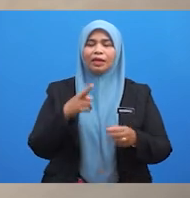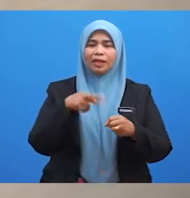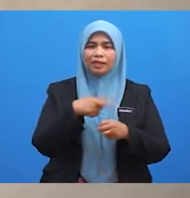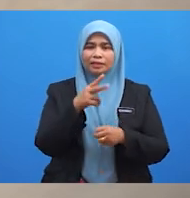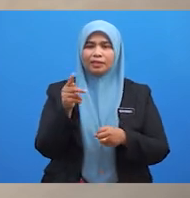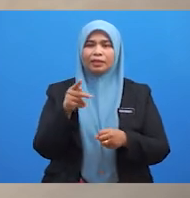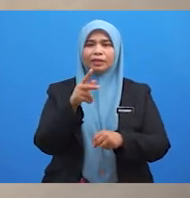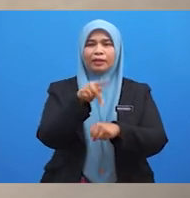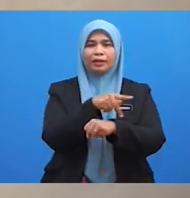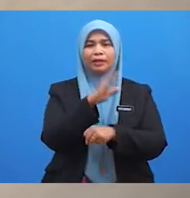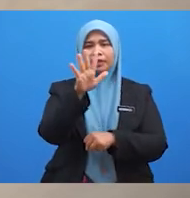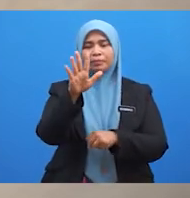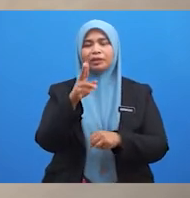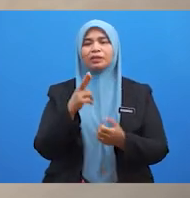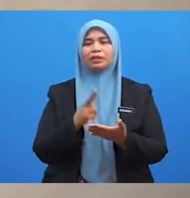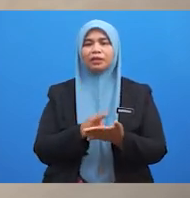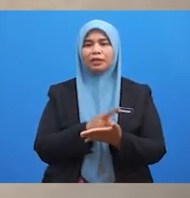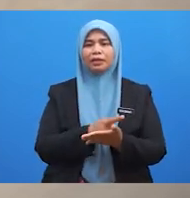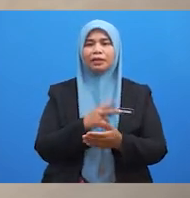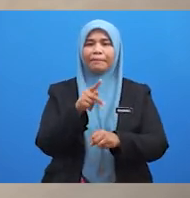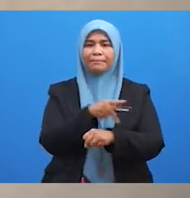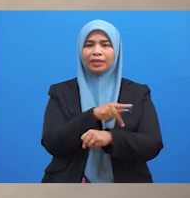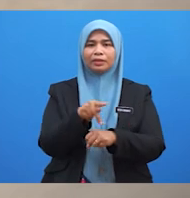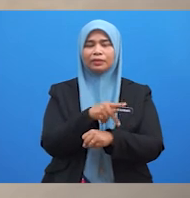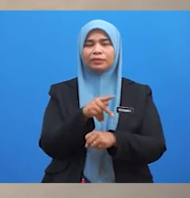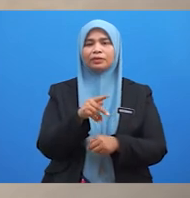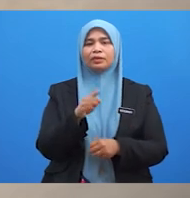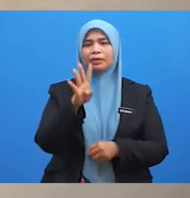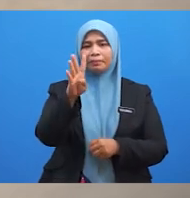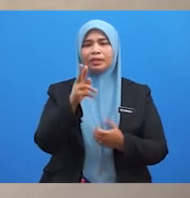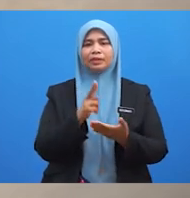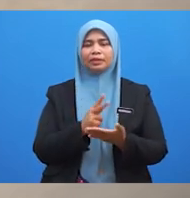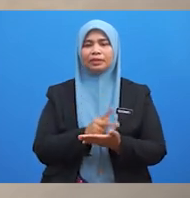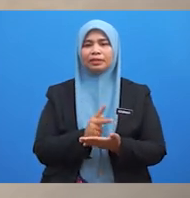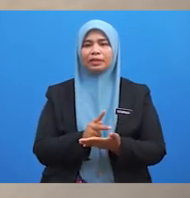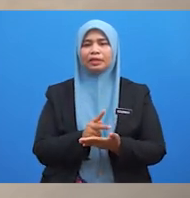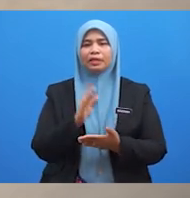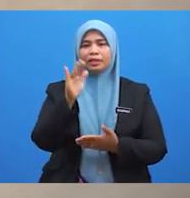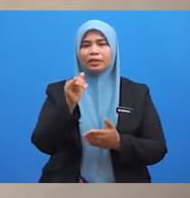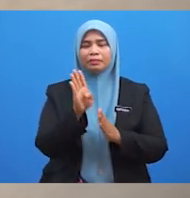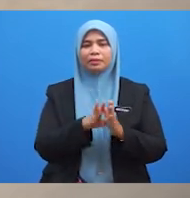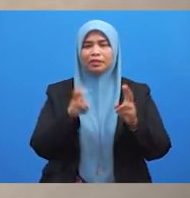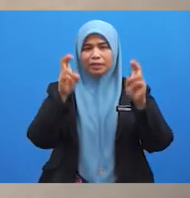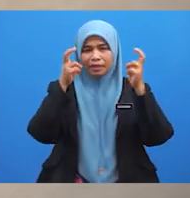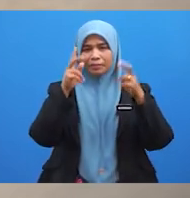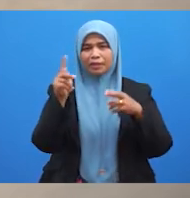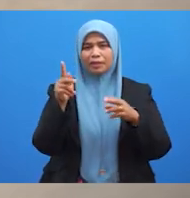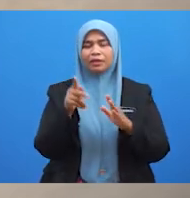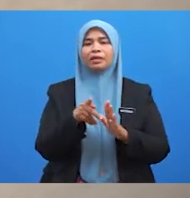hasilkan 5 rangkap pantun 4 kerat yang